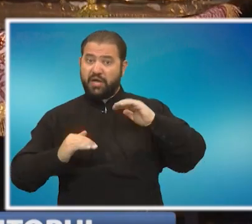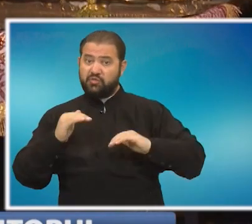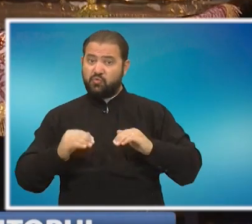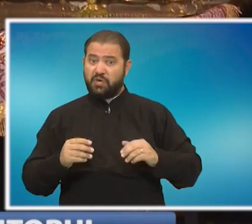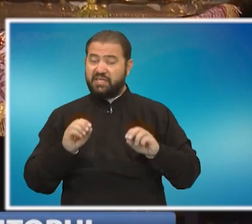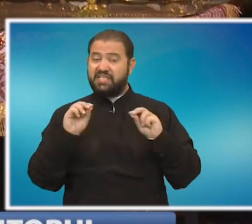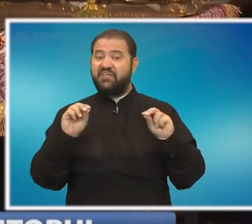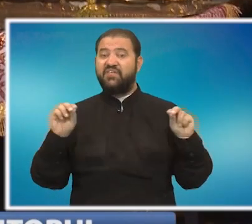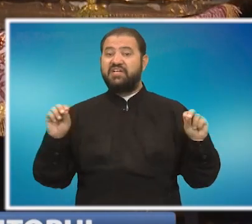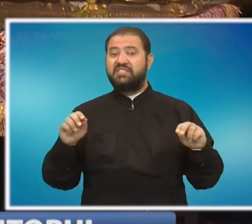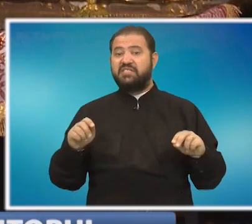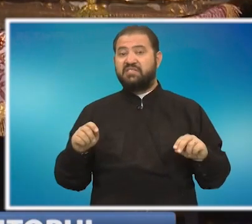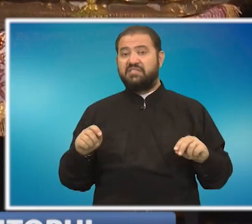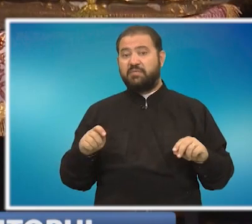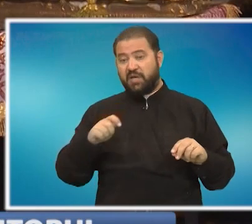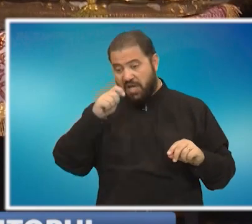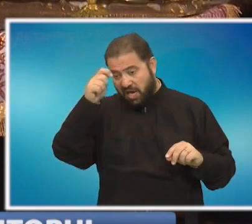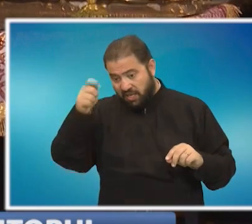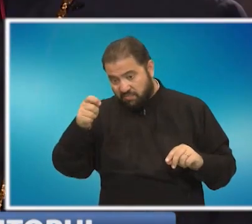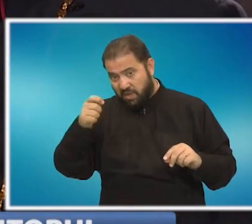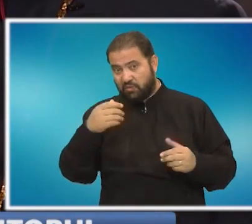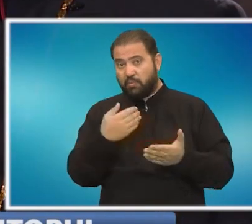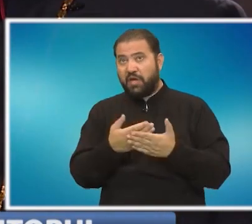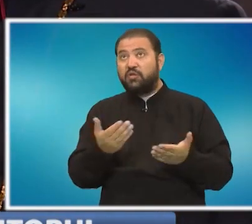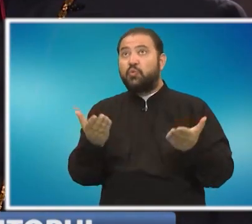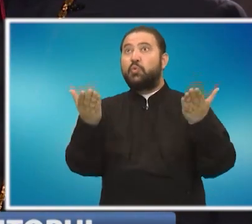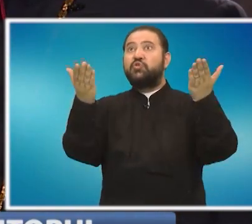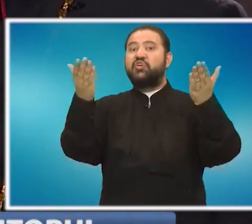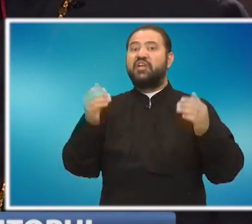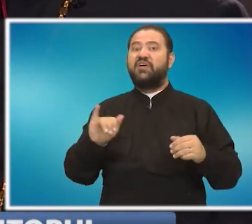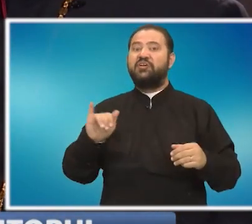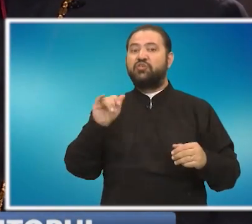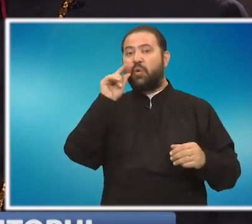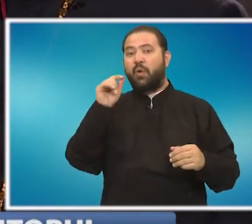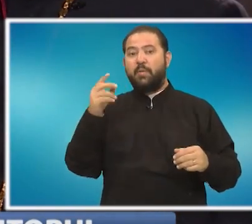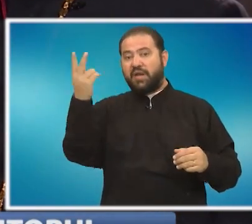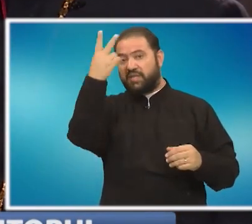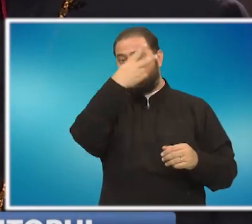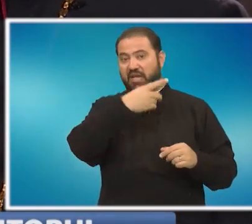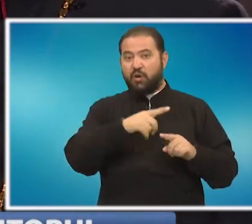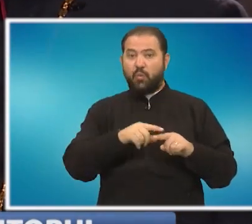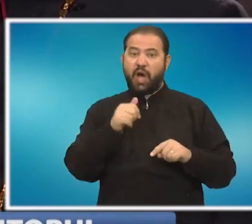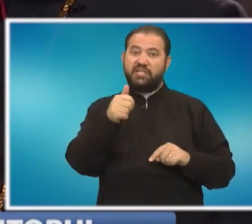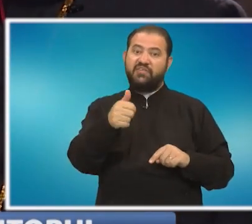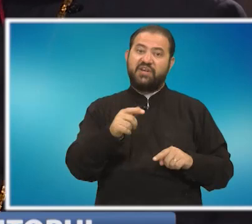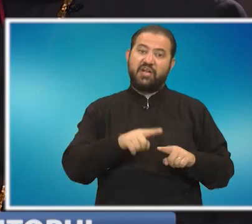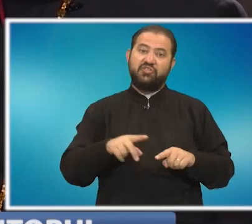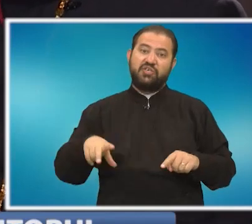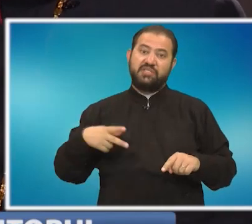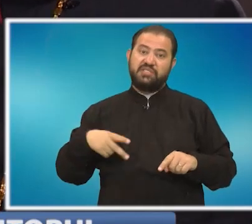respectul față de jertfa și față de sacrificiul celor care înțeleg cu